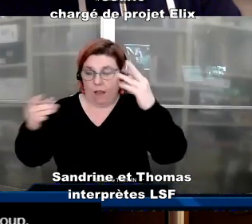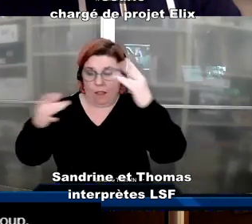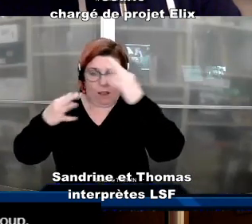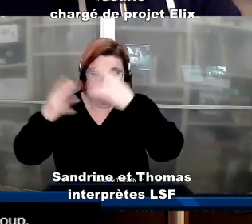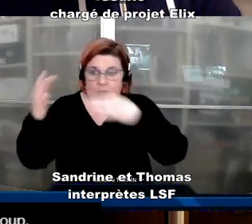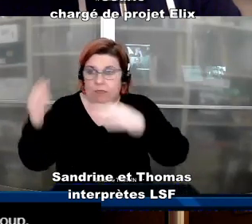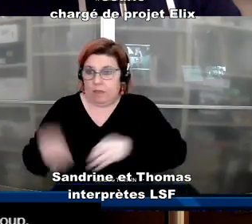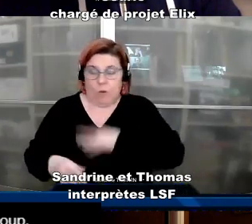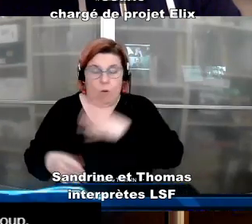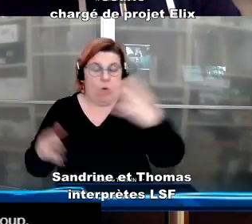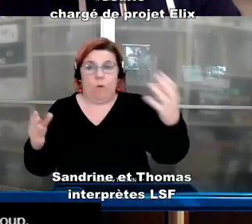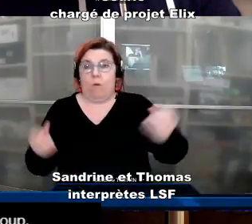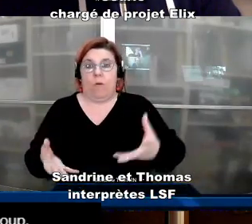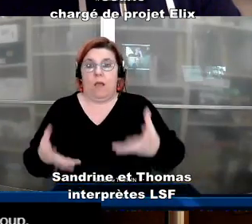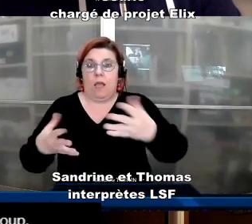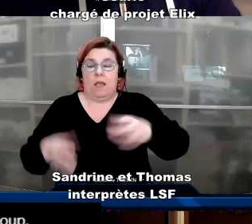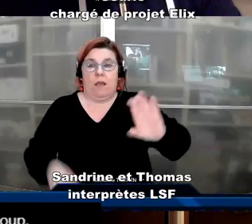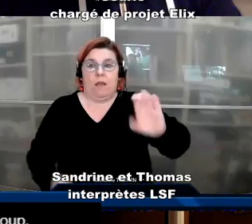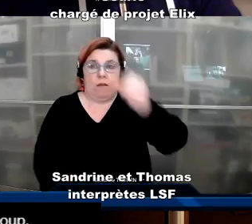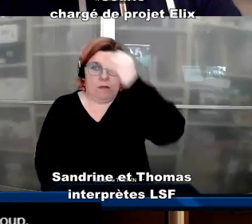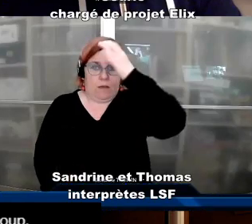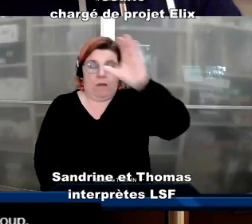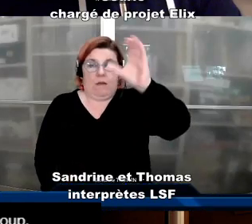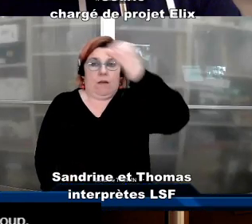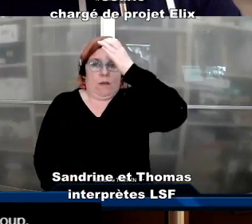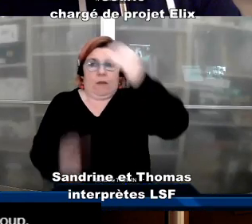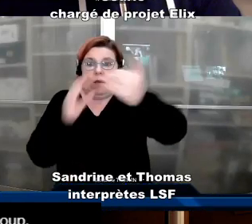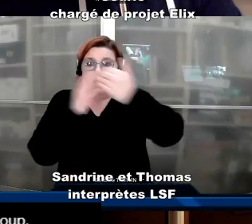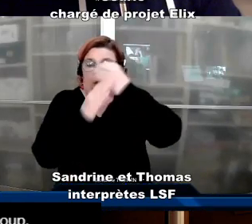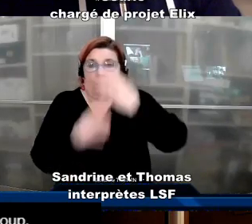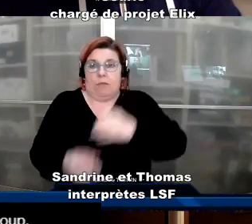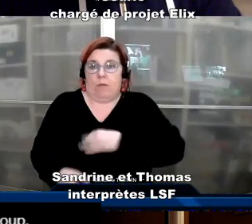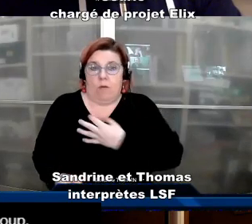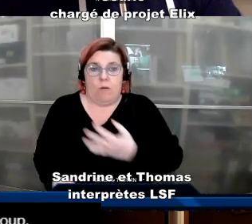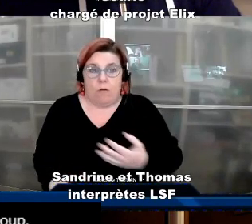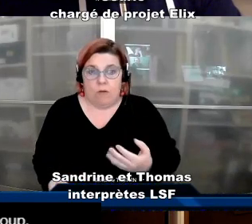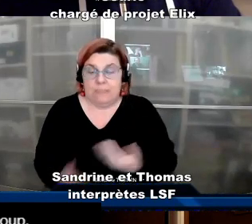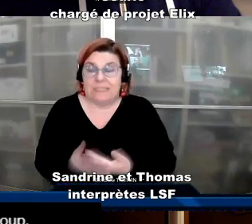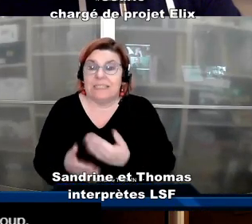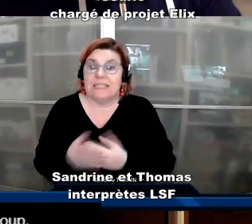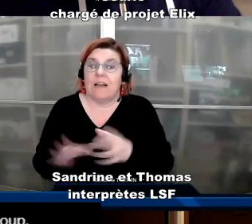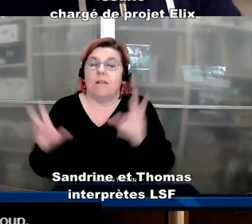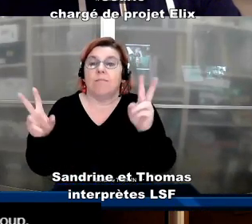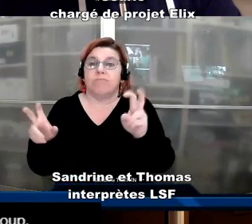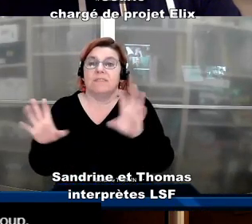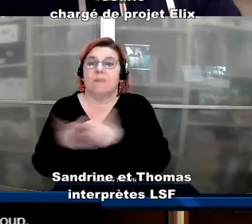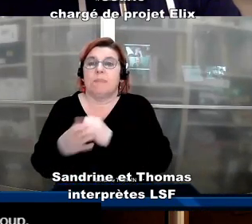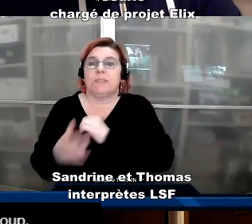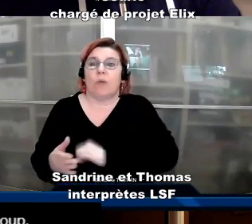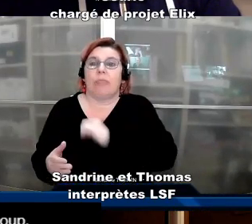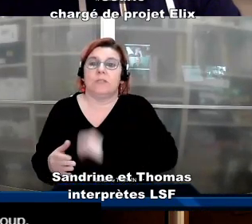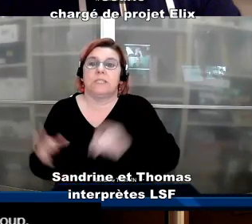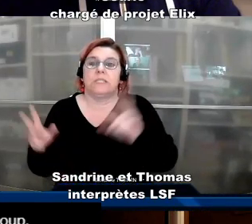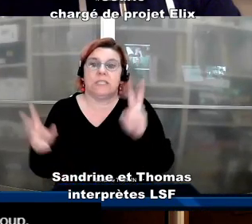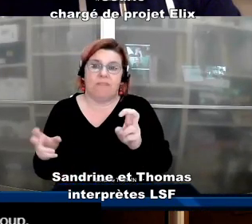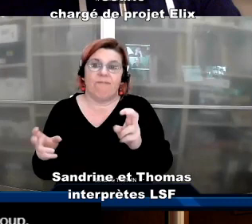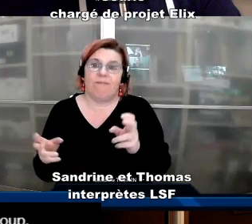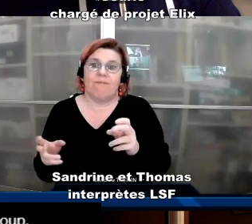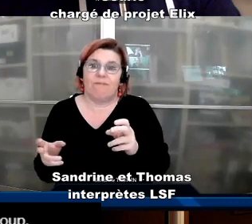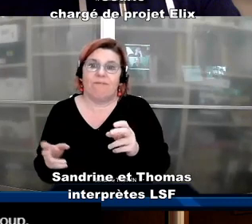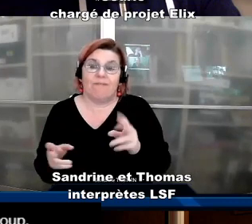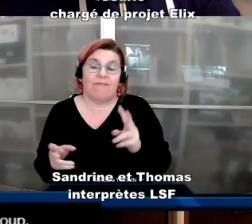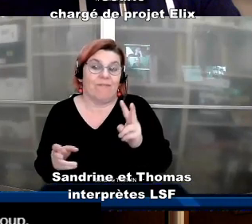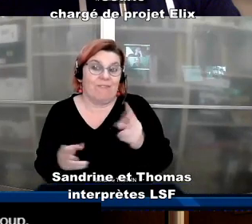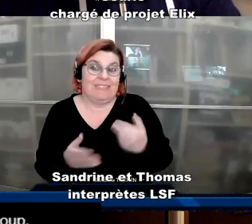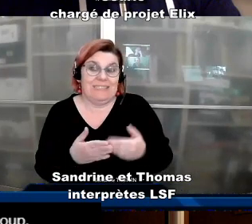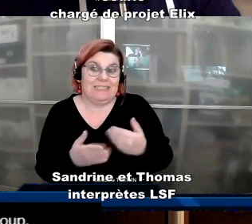d'informations. Et le terme formation intensive, n'était pas exagérée pour elle parce que c'était vraiment